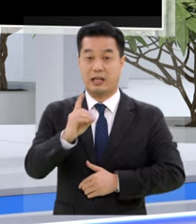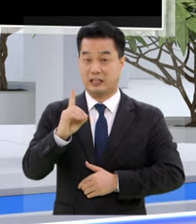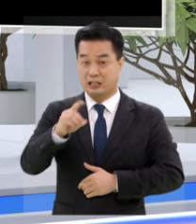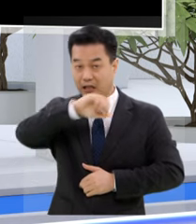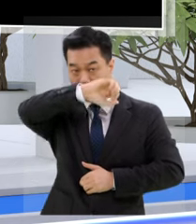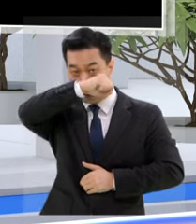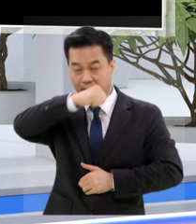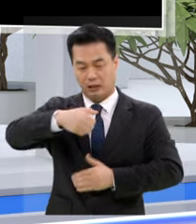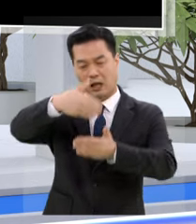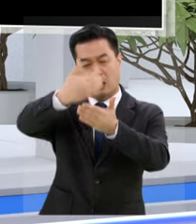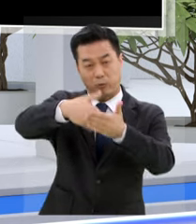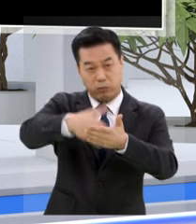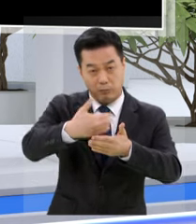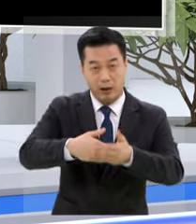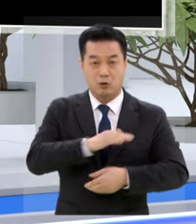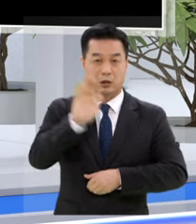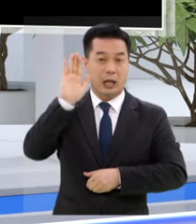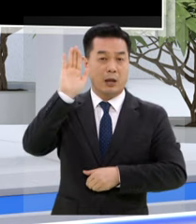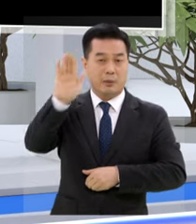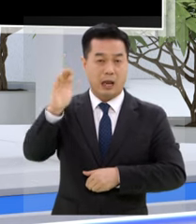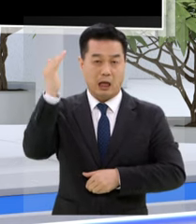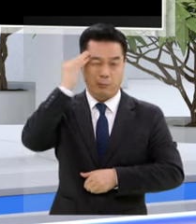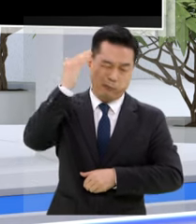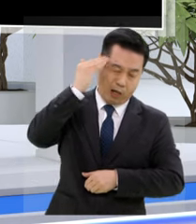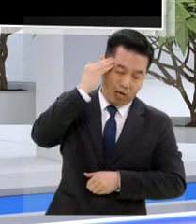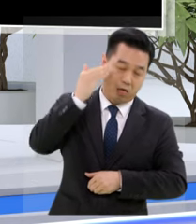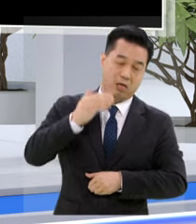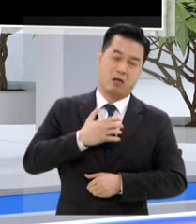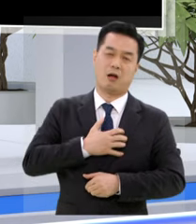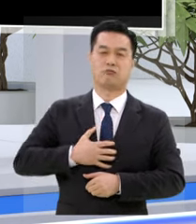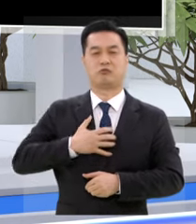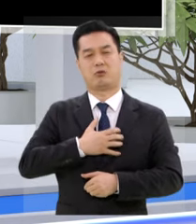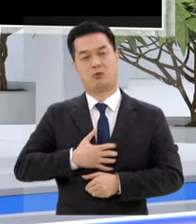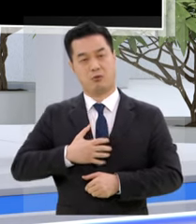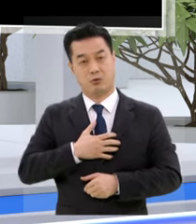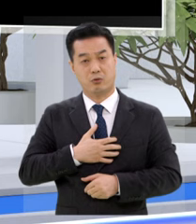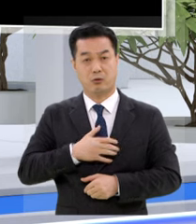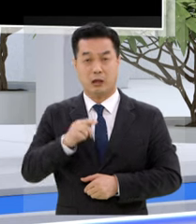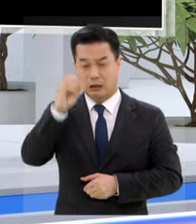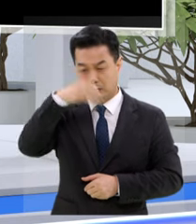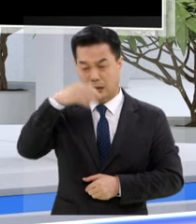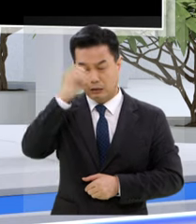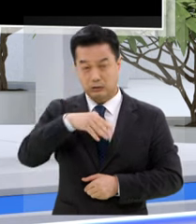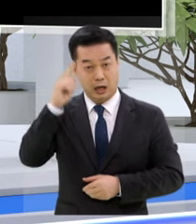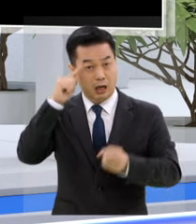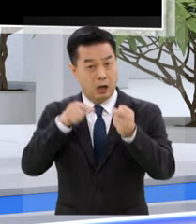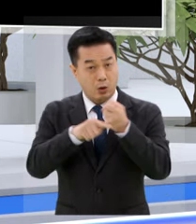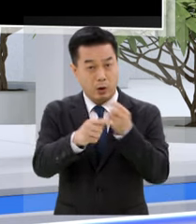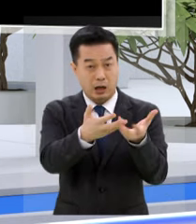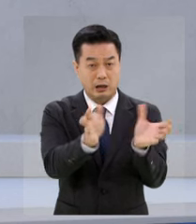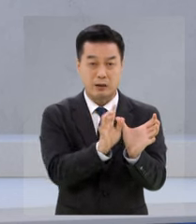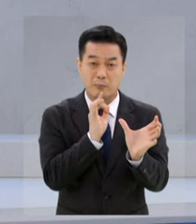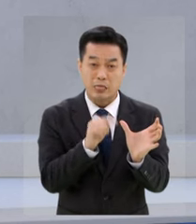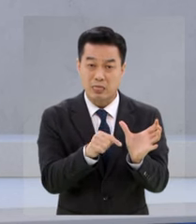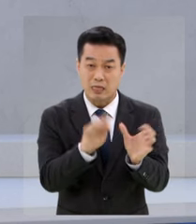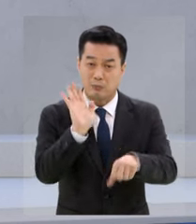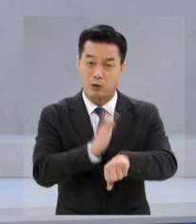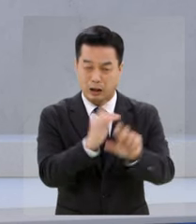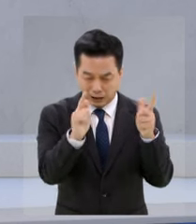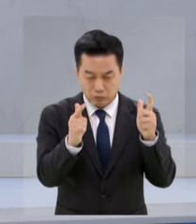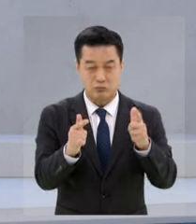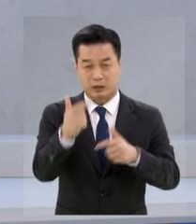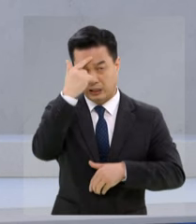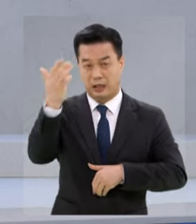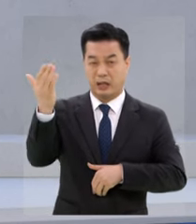우리 미래를 가로막는 핵폭탄급 뉴스였습니다이는 단순히 과학계의 문제가 아닙니다